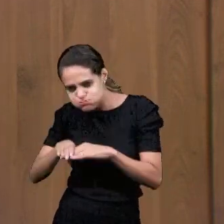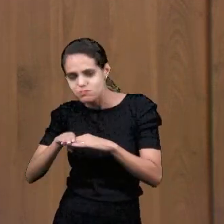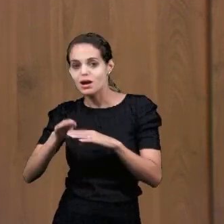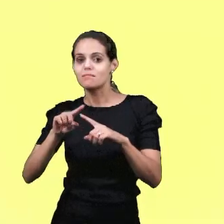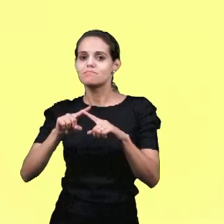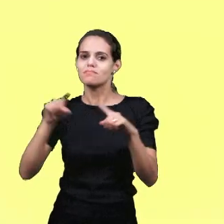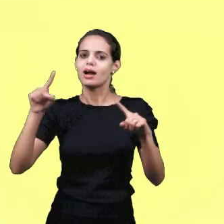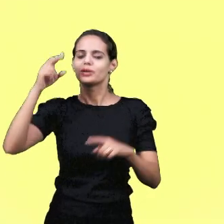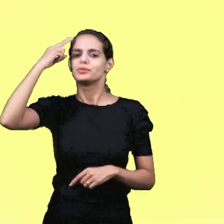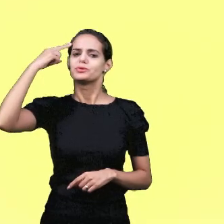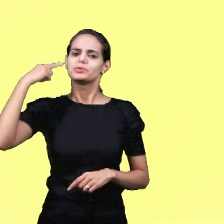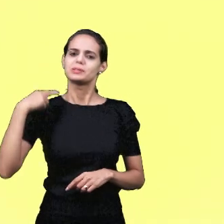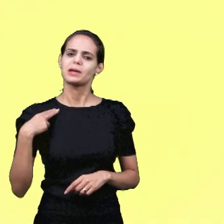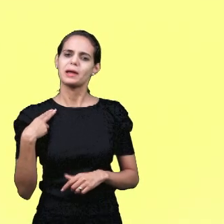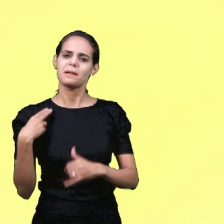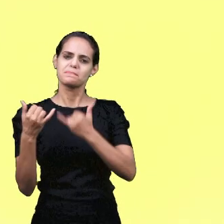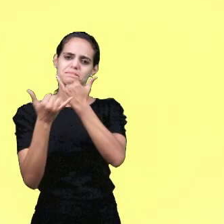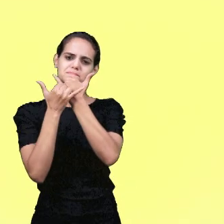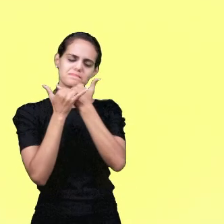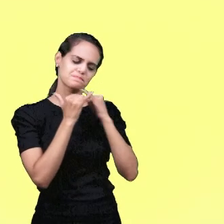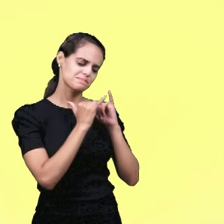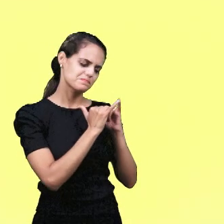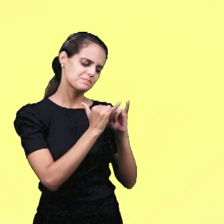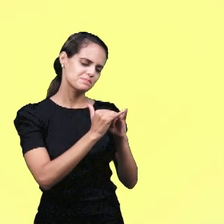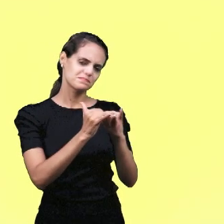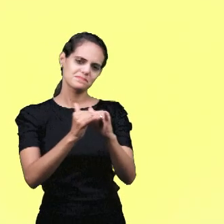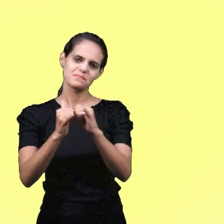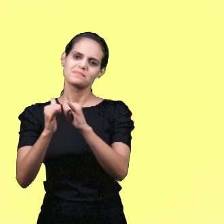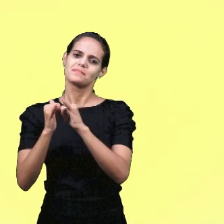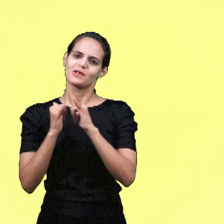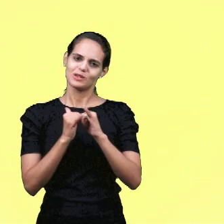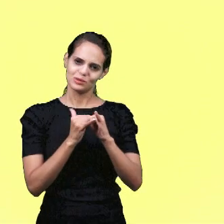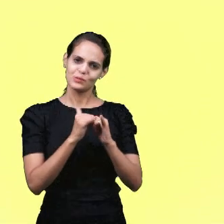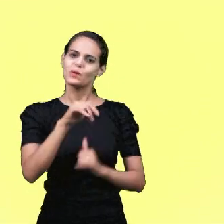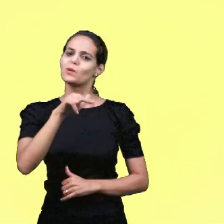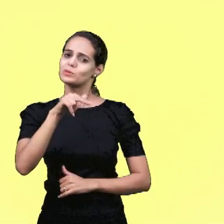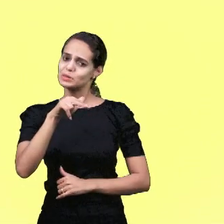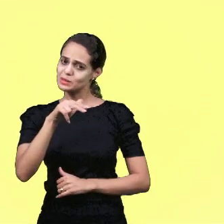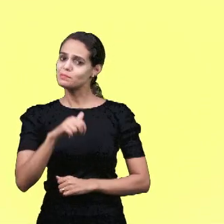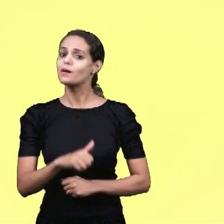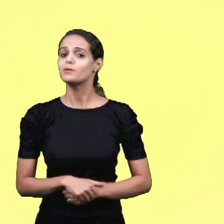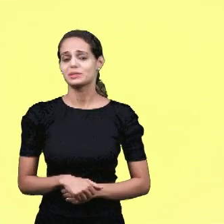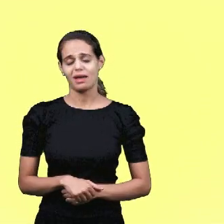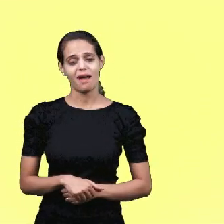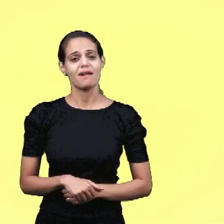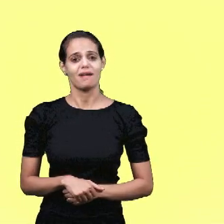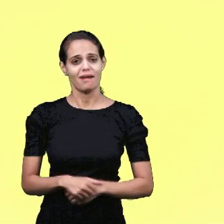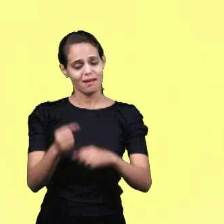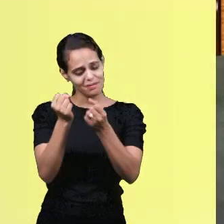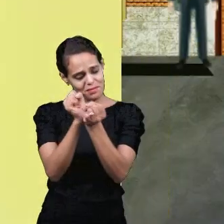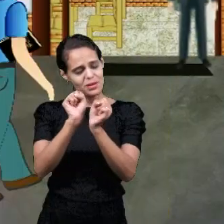besoin de pardon, de la délivrance. Et le Seigneur nous a montré à travers le témoignage de Joseph dans cette étude